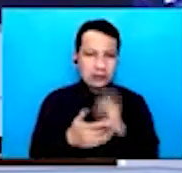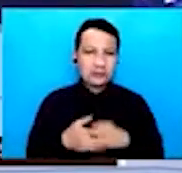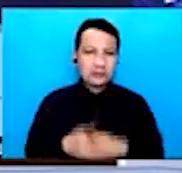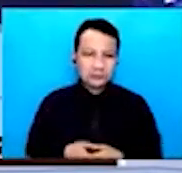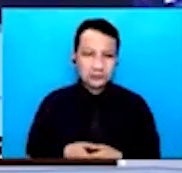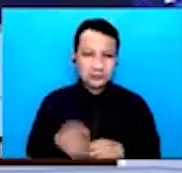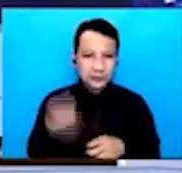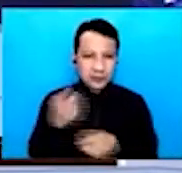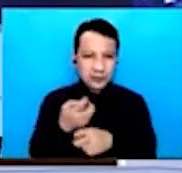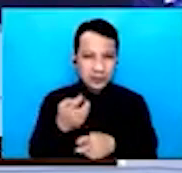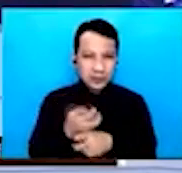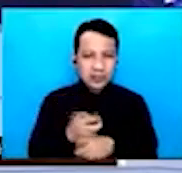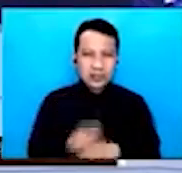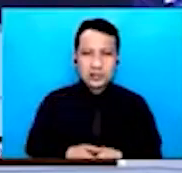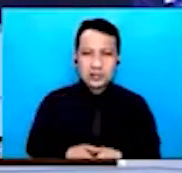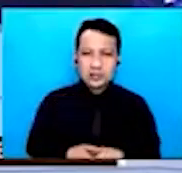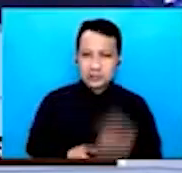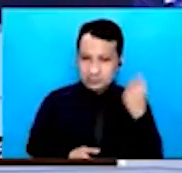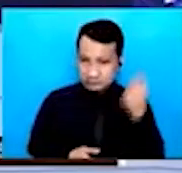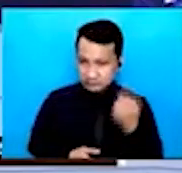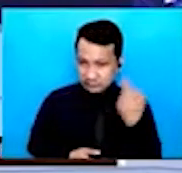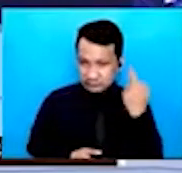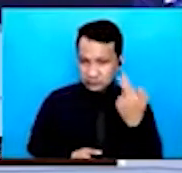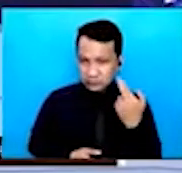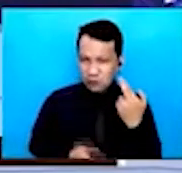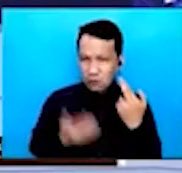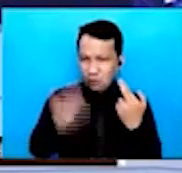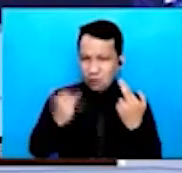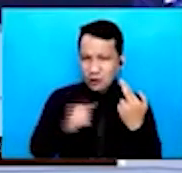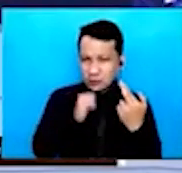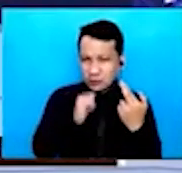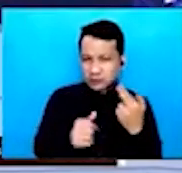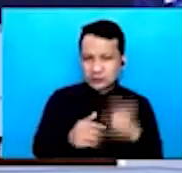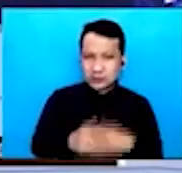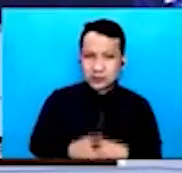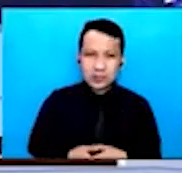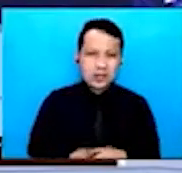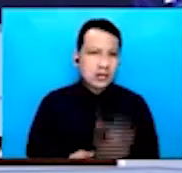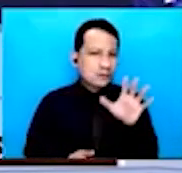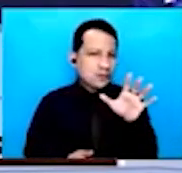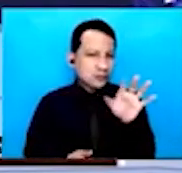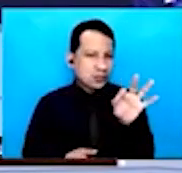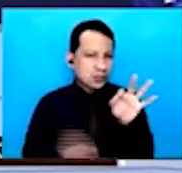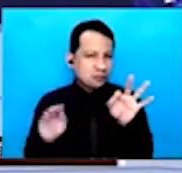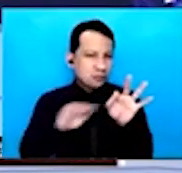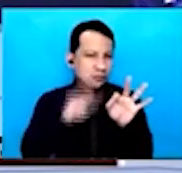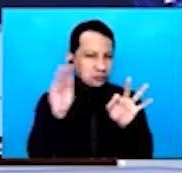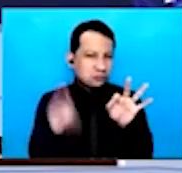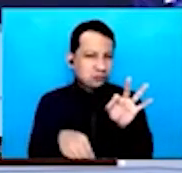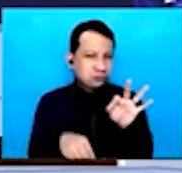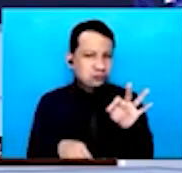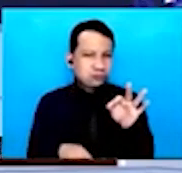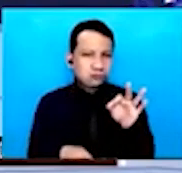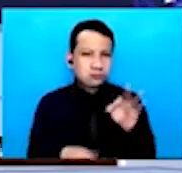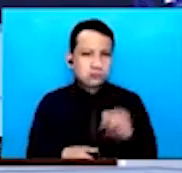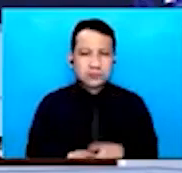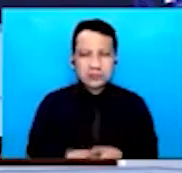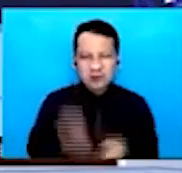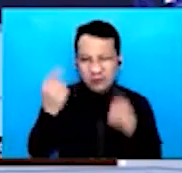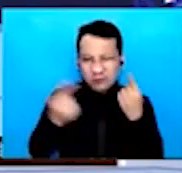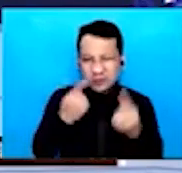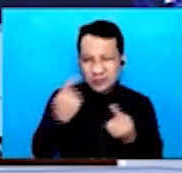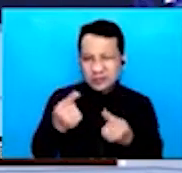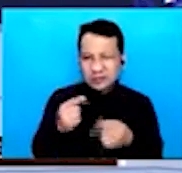mga dahilan ng vaccine hesitancy. Bakit ayaw magpabakuna? 59% po ng sumagot ay dahil daw sa side effects